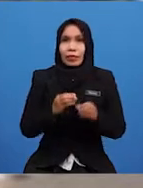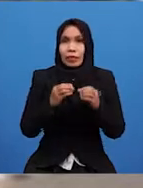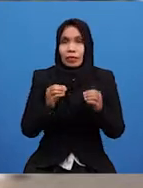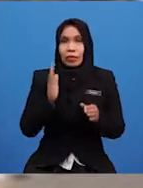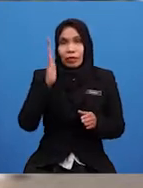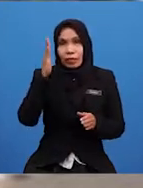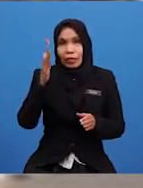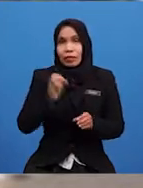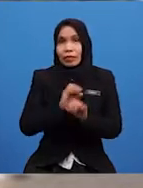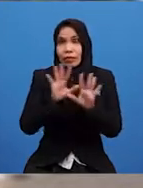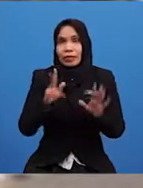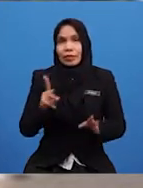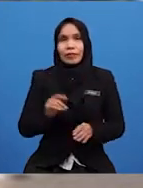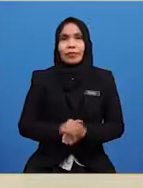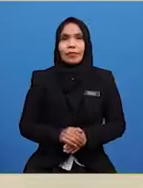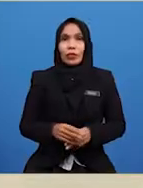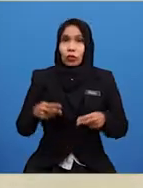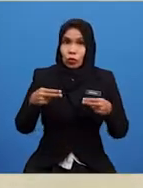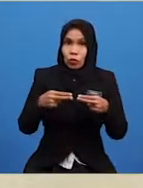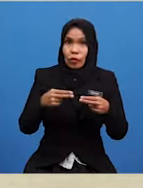Melaka dengan Kerajaan Pasai.